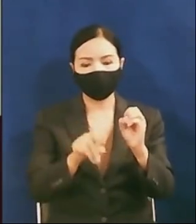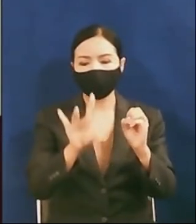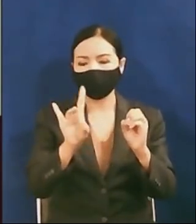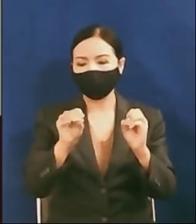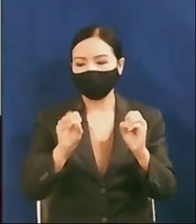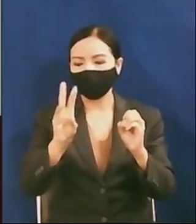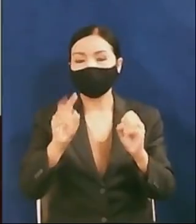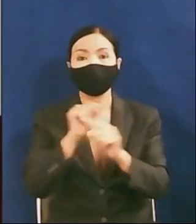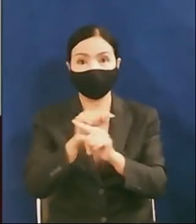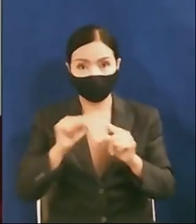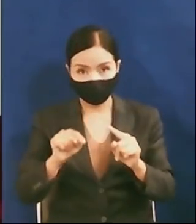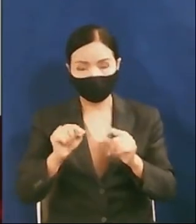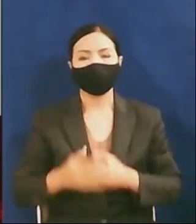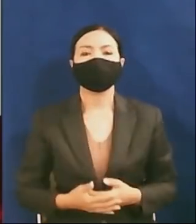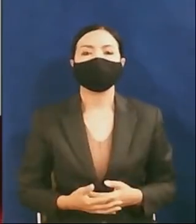0.86% นะครับ